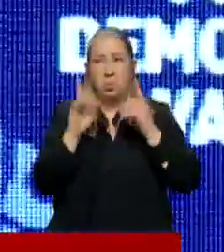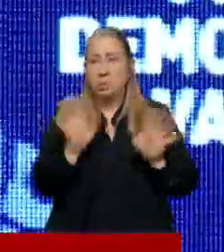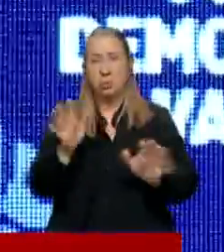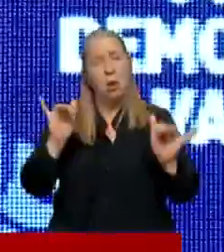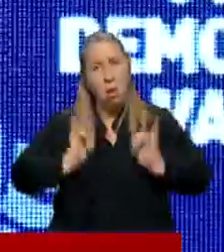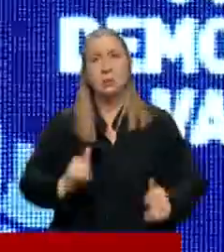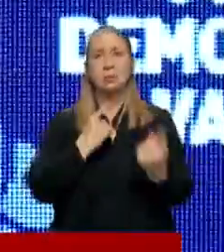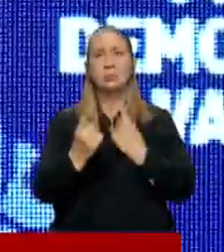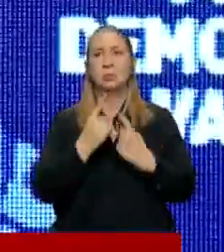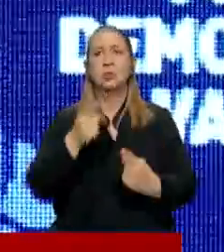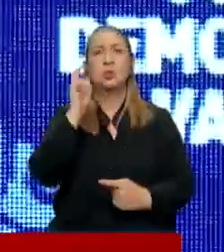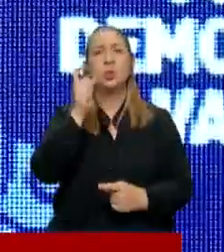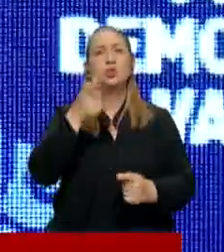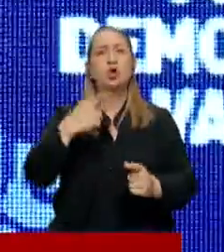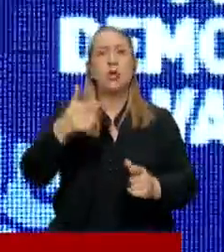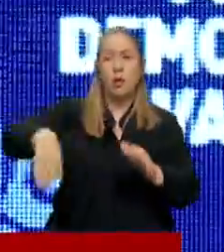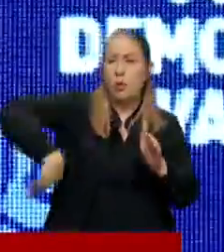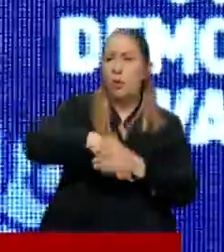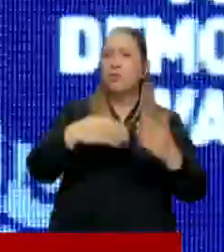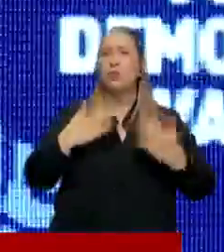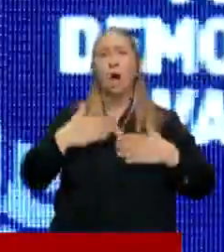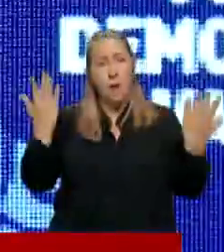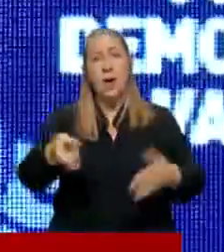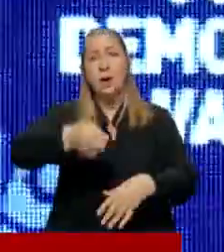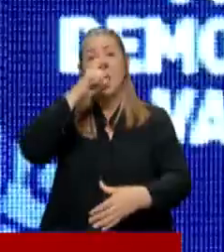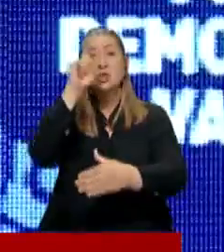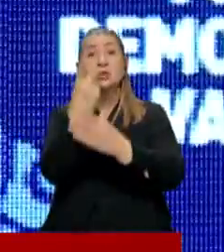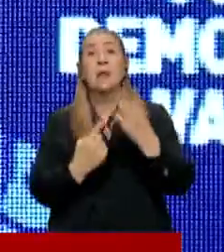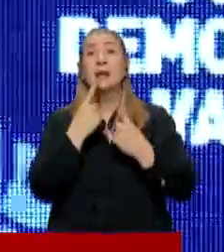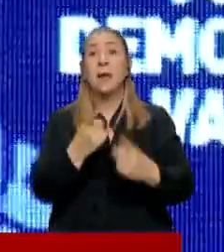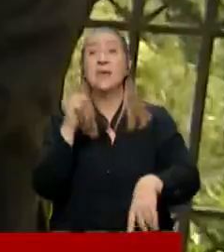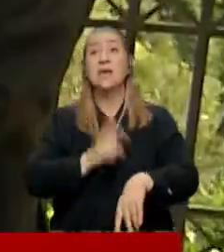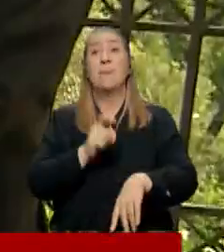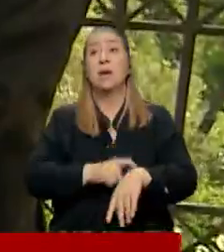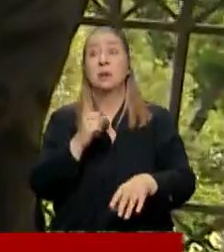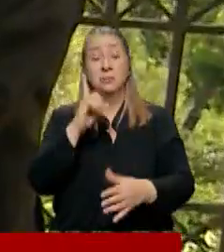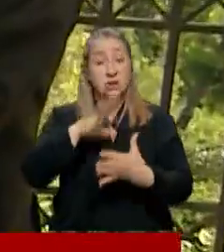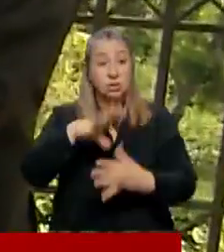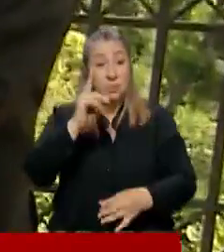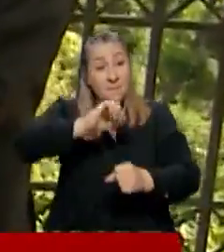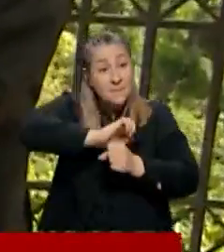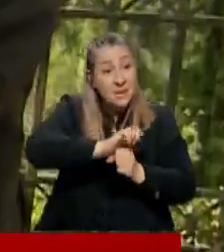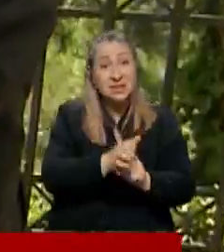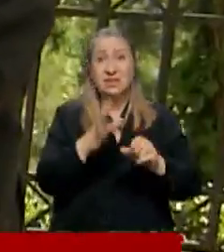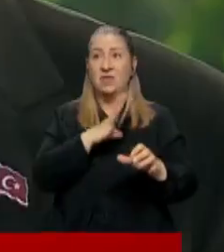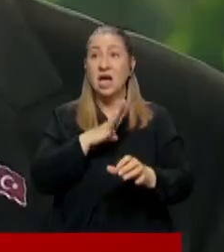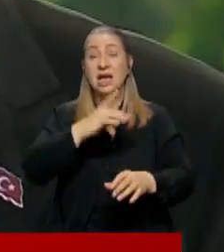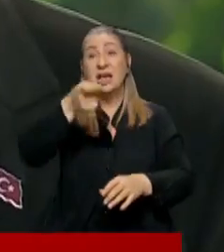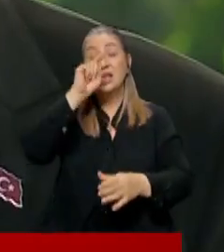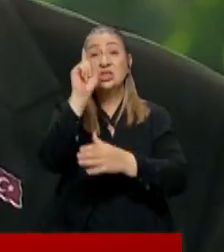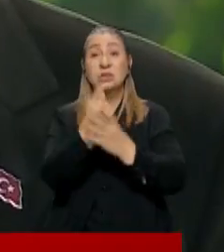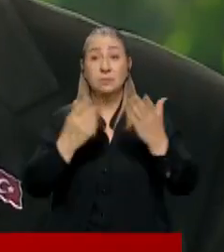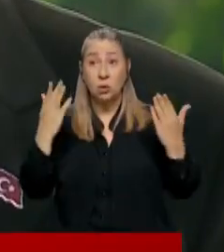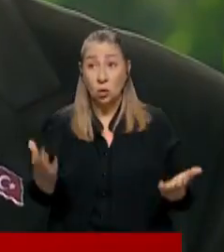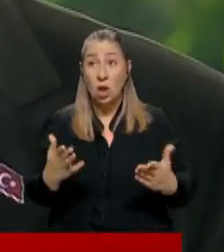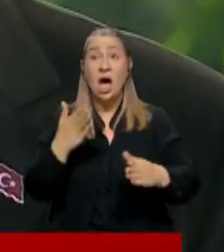bakmadan konuşurum. Dokuz köyden de kovuluyoruz ama kral çıplak demenin zamanıdır. Bir kişinin baskısı altındalar. Kralın çıplak